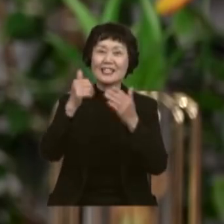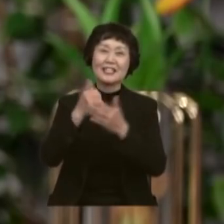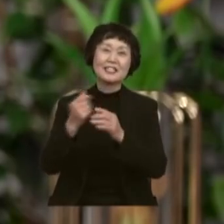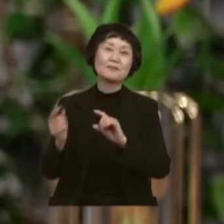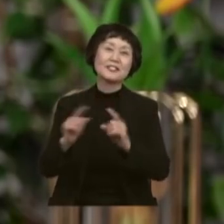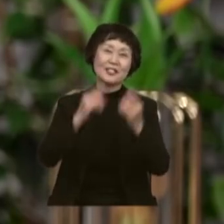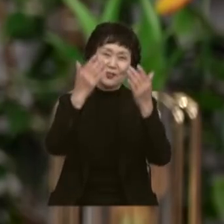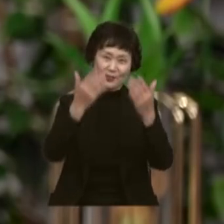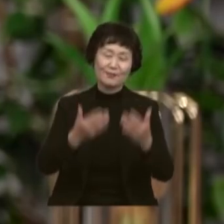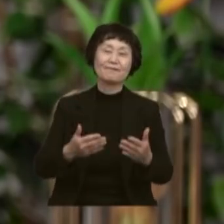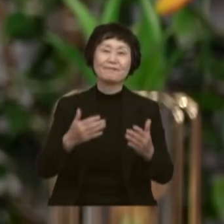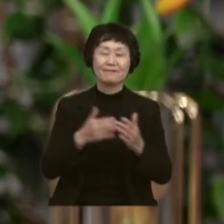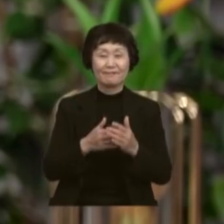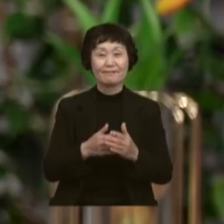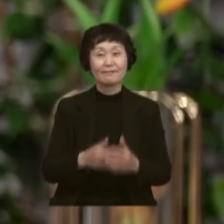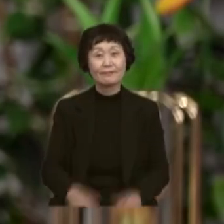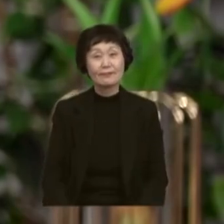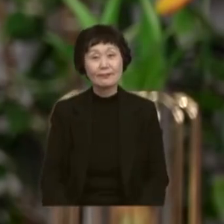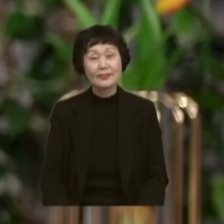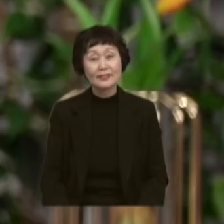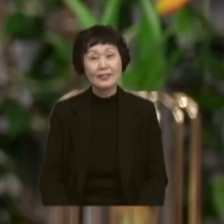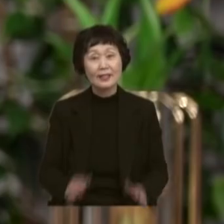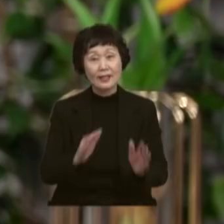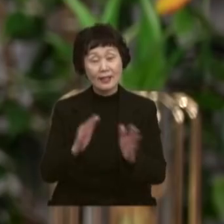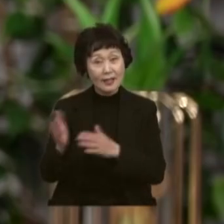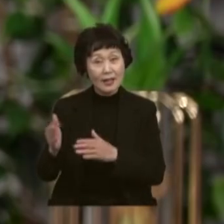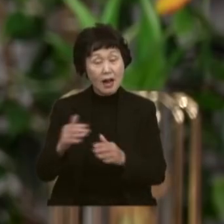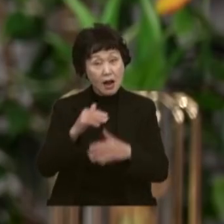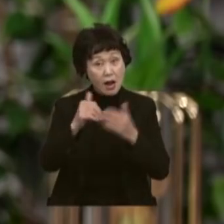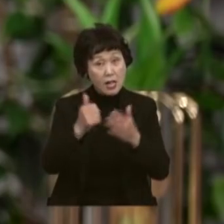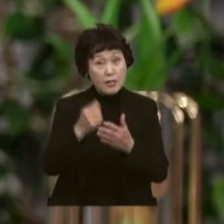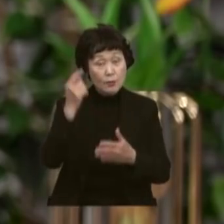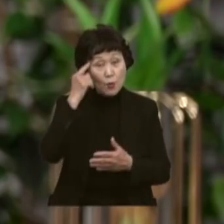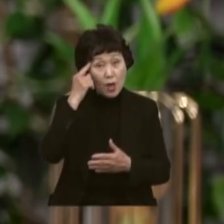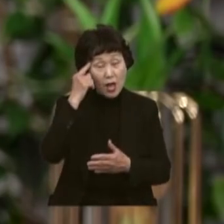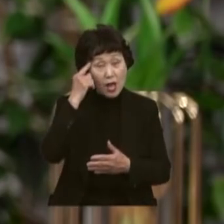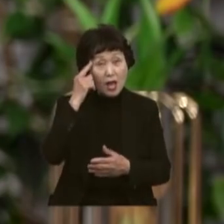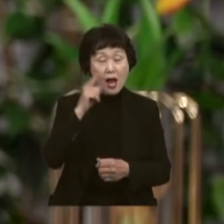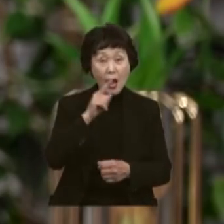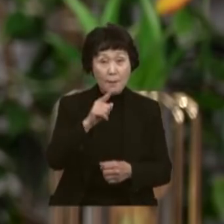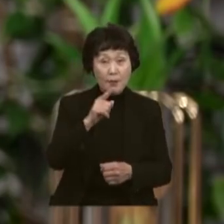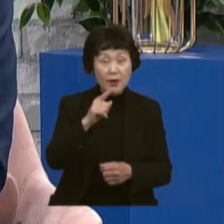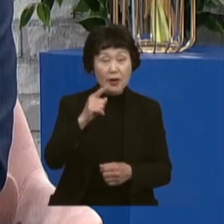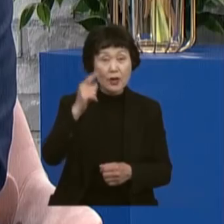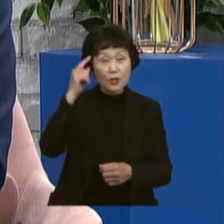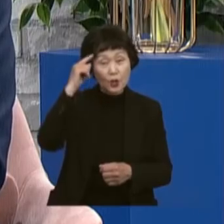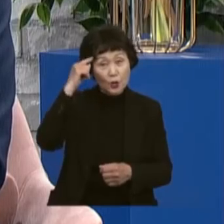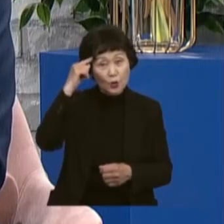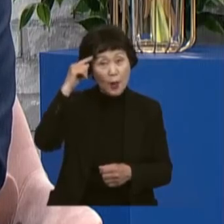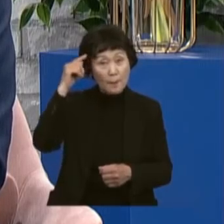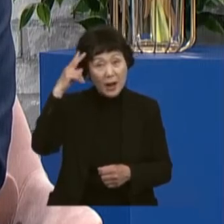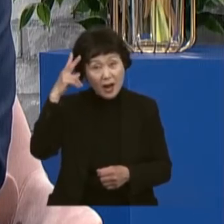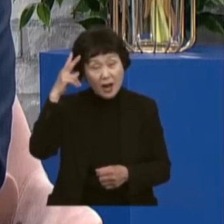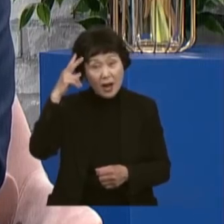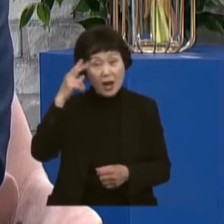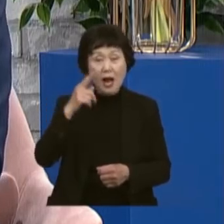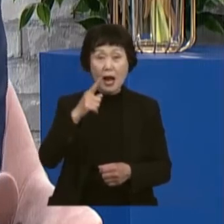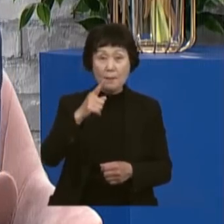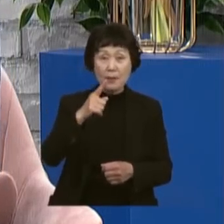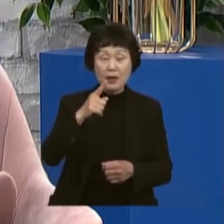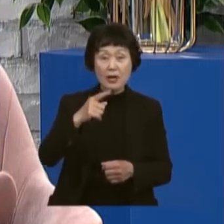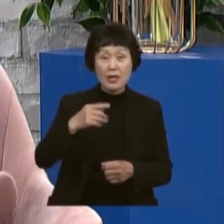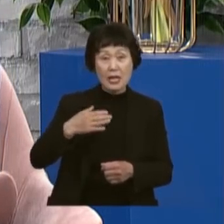왜 하나님이 한 번은 뇌출혈 또 한 번은 간이식을 통해서